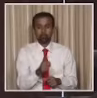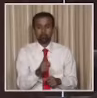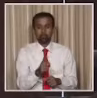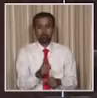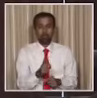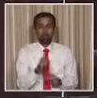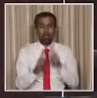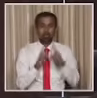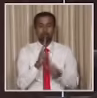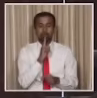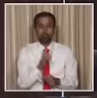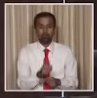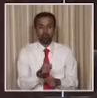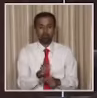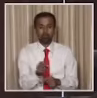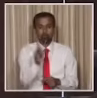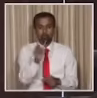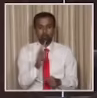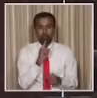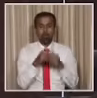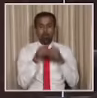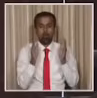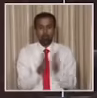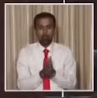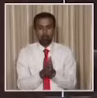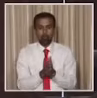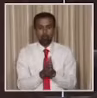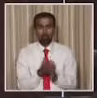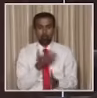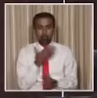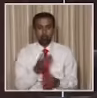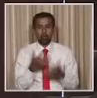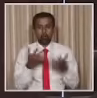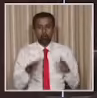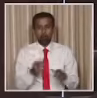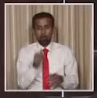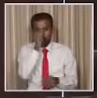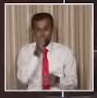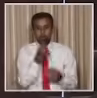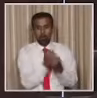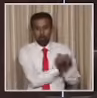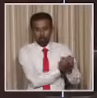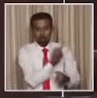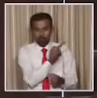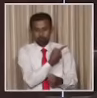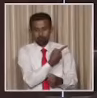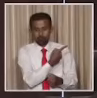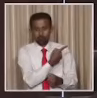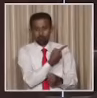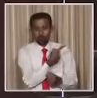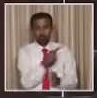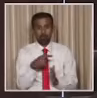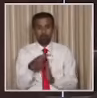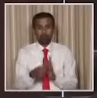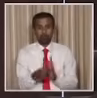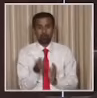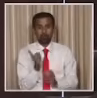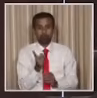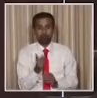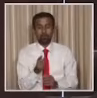මොනවද කයිවාරු වාලා කිව්වේ හැබැයි ඔබතුමා කියපුවා ඔක්කොම අද පට්ටපල් බොරු වෙලා පහ හොරෙක් කළාද හිරේ වැටලා නෙමෙයි ඉන්නේ මේ රටේ ඒකට